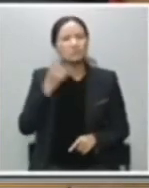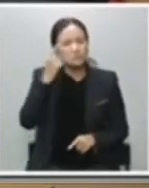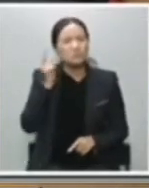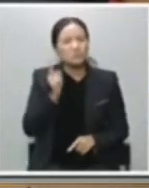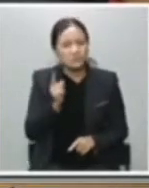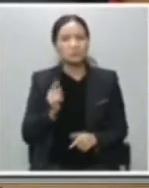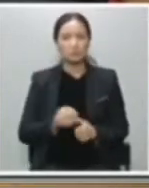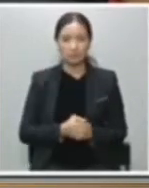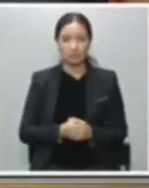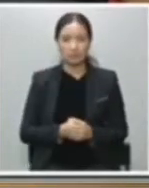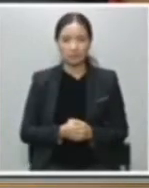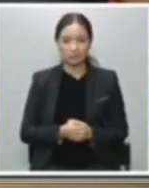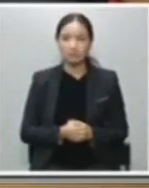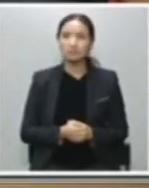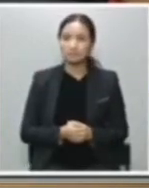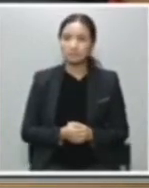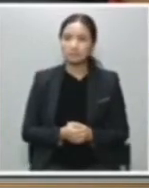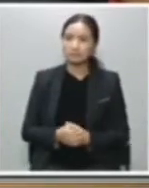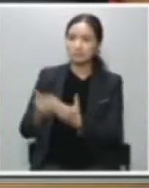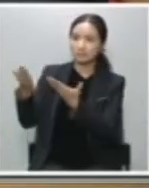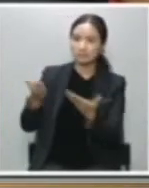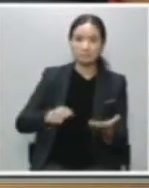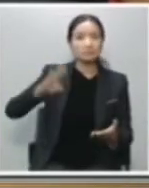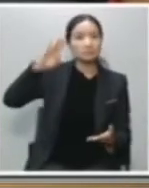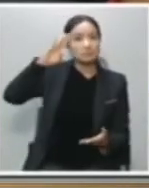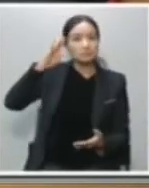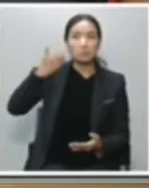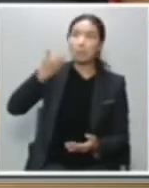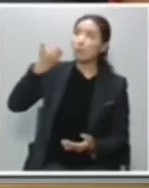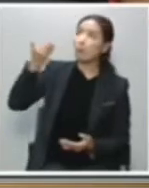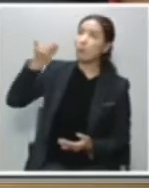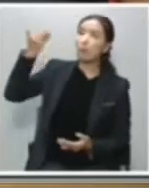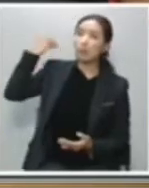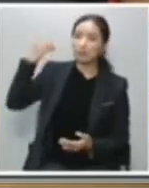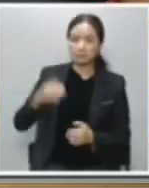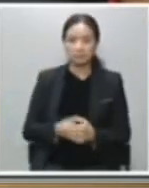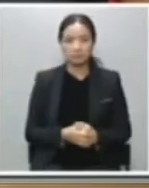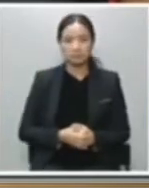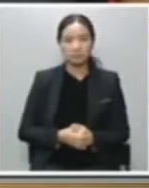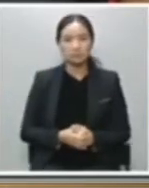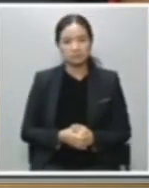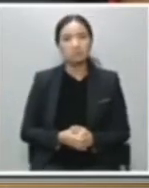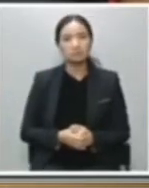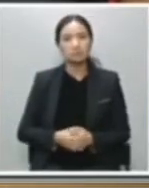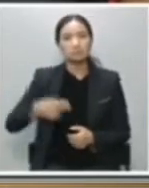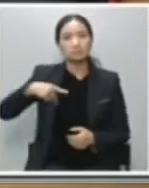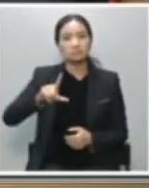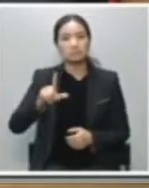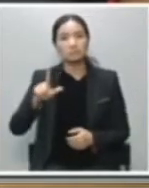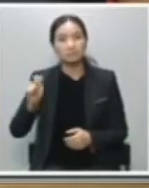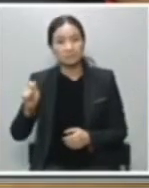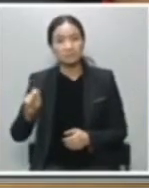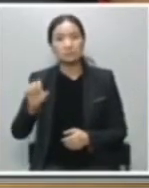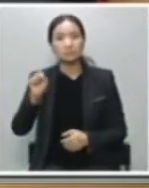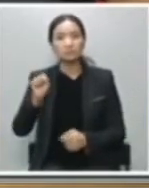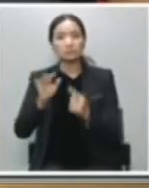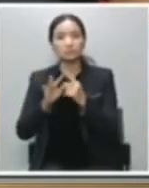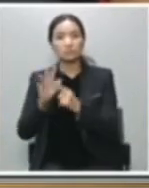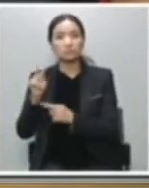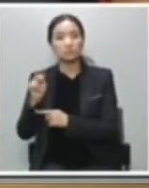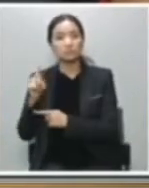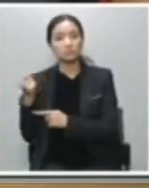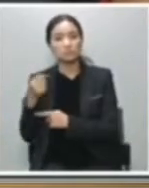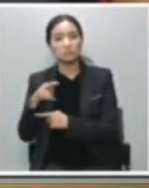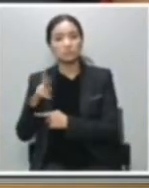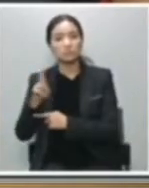ารพครับเราจะได้ไปเชิญทหารยุคเก่าๆเหมือนยุคพลเอกสุนทรคงสมพงษ์เนี่ยที่ยังมีชีวิตอยู่เนี่ยได้ส